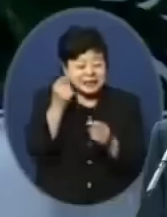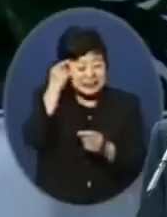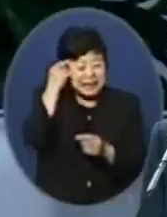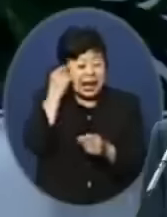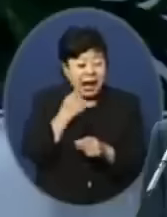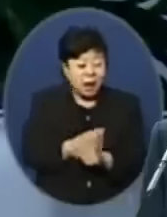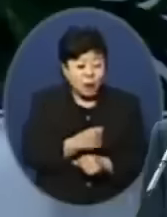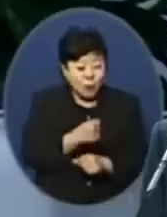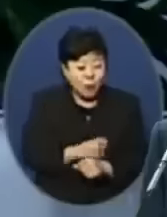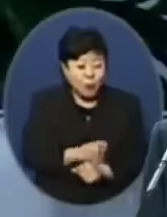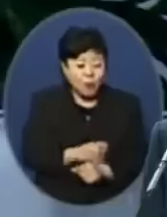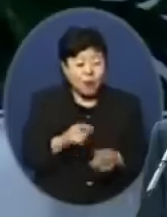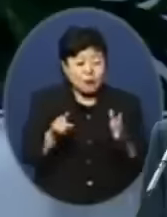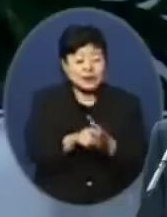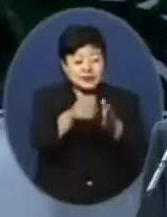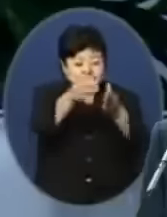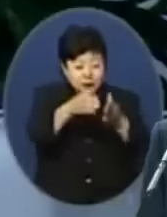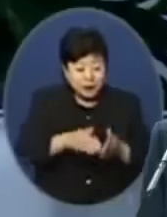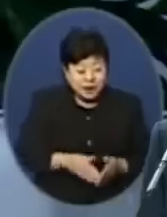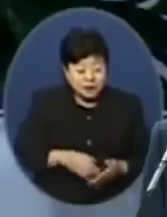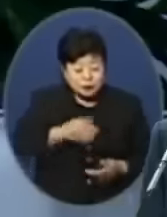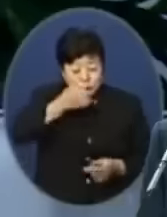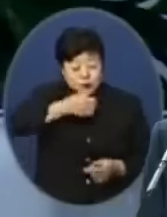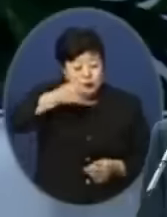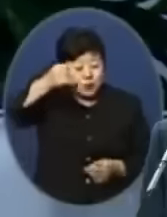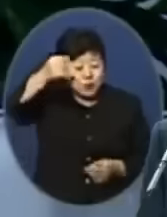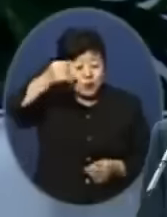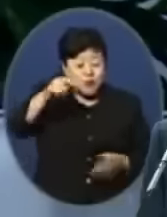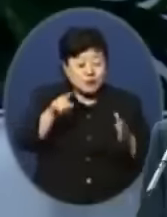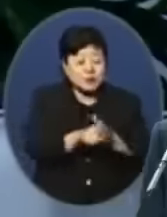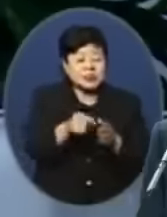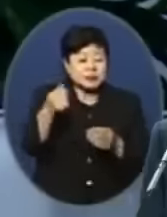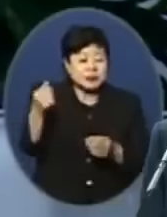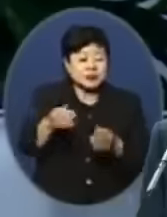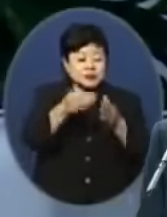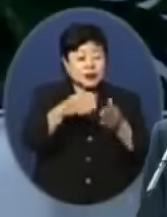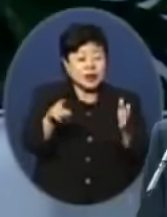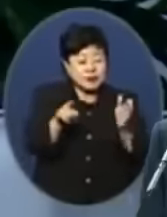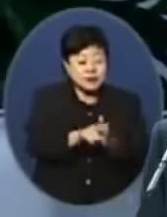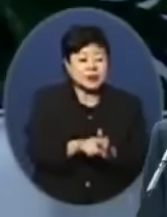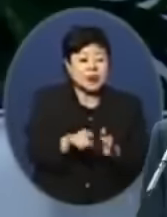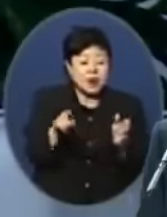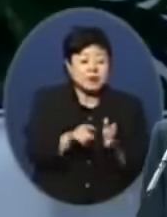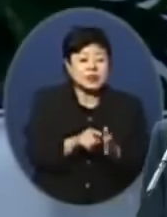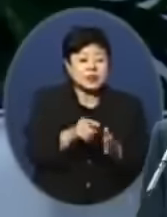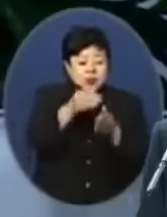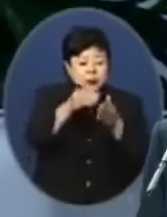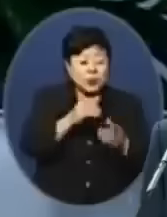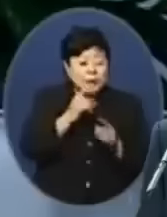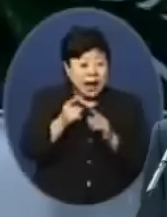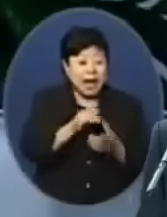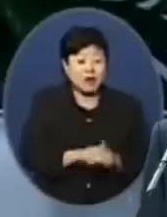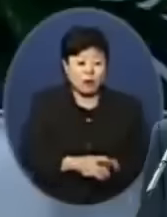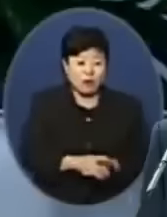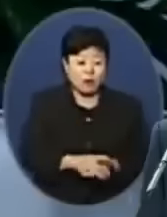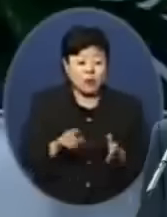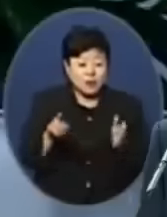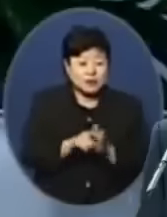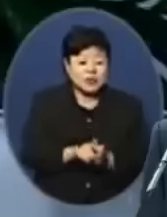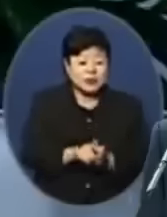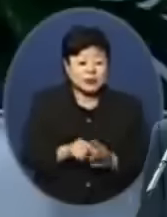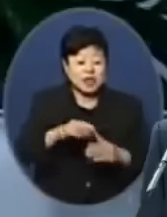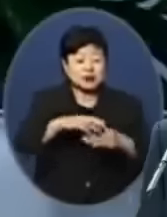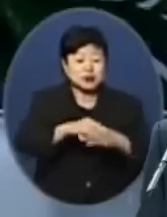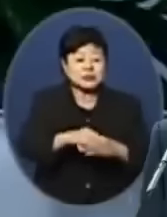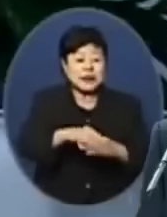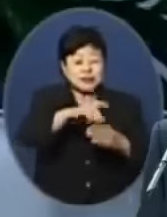생각을 하고, 믿음을 통해서 꿈을 꾸고, 믿음을 통해서 믿고, 믿음을 통해서 말하고, 믿음과 손을